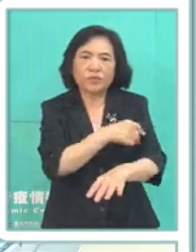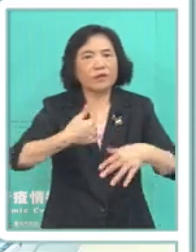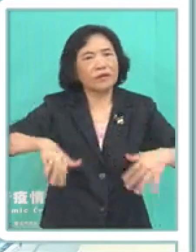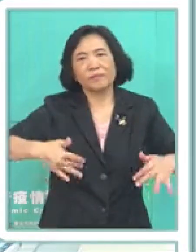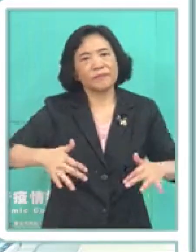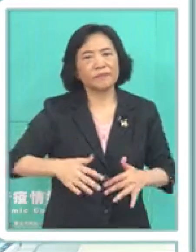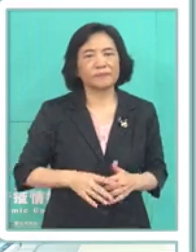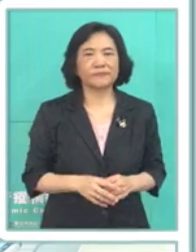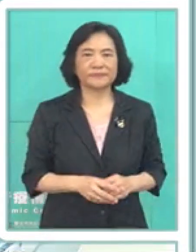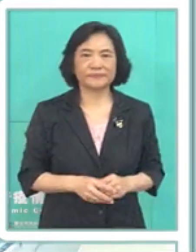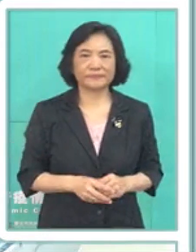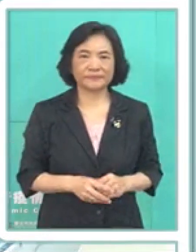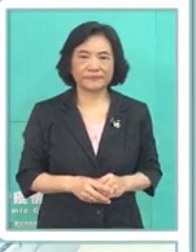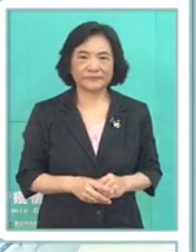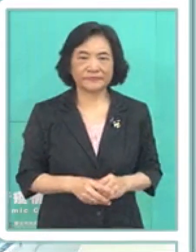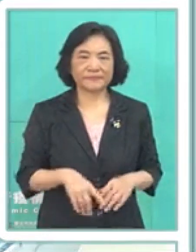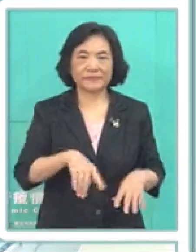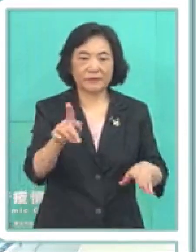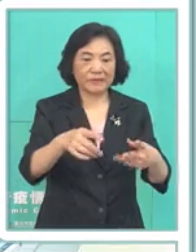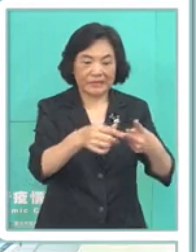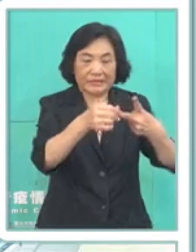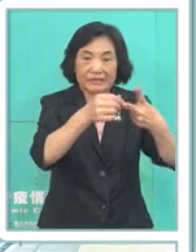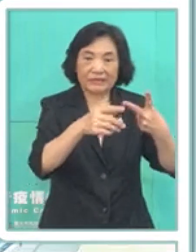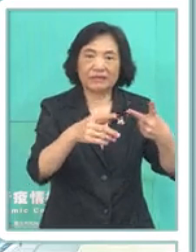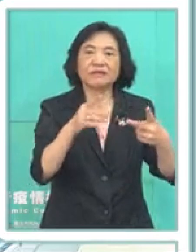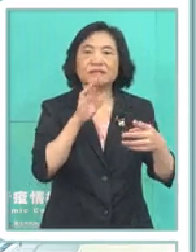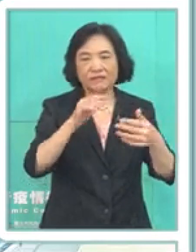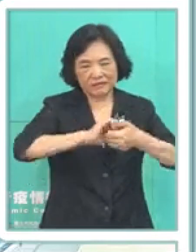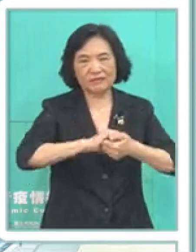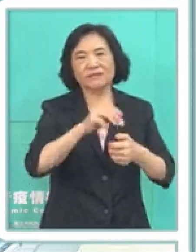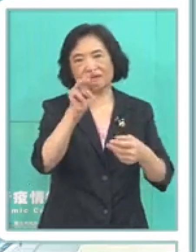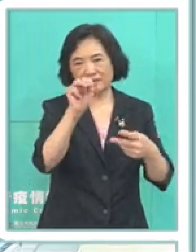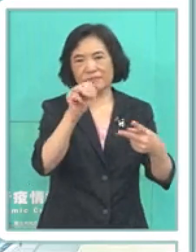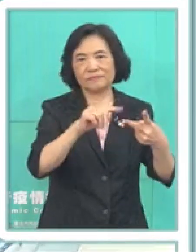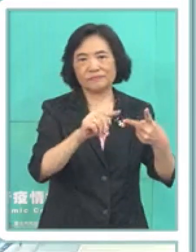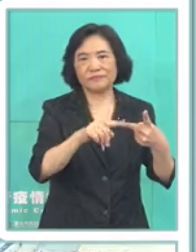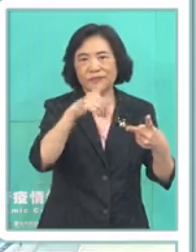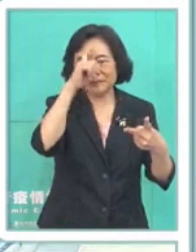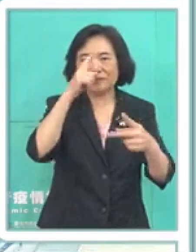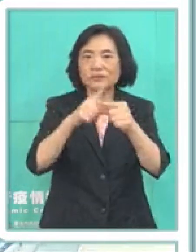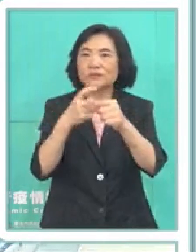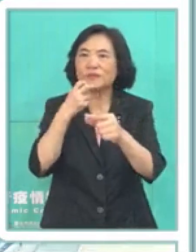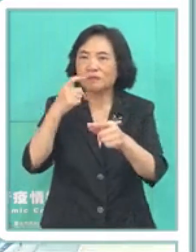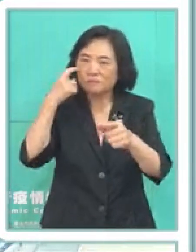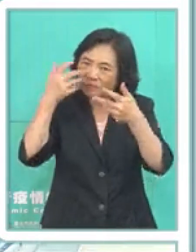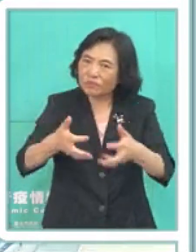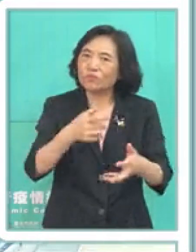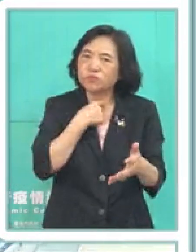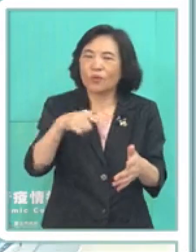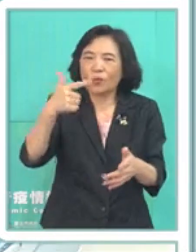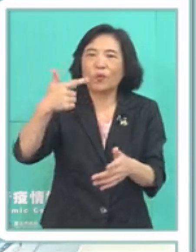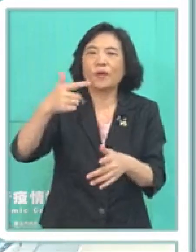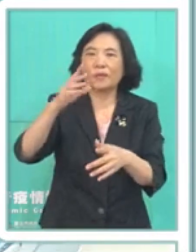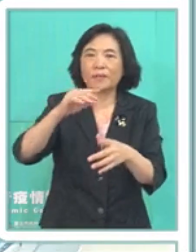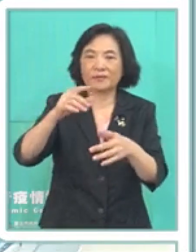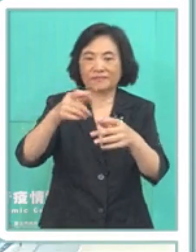会，那他们第二剂是需要接种莫德纳的，所以也希望中央能够重视，尽